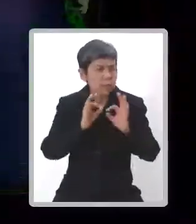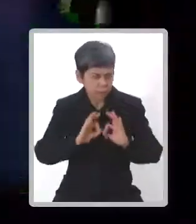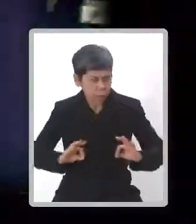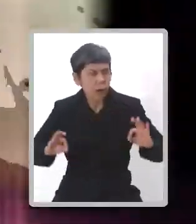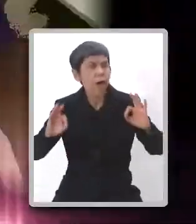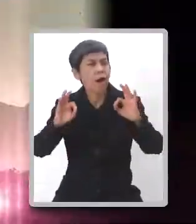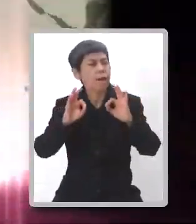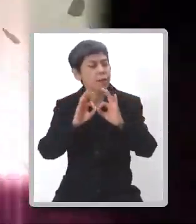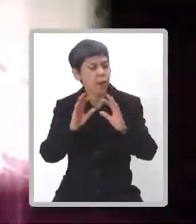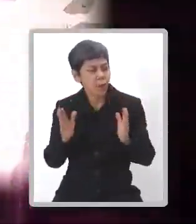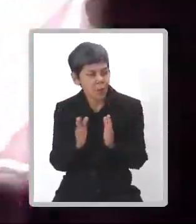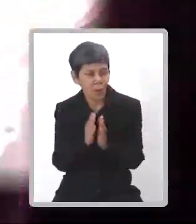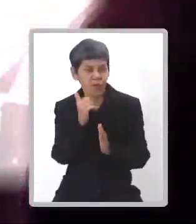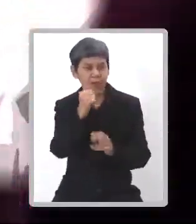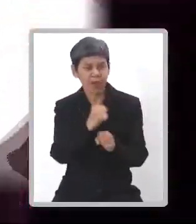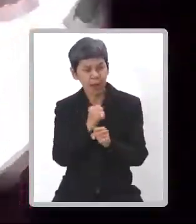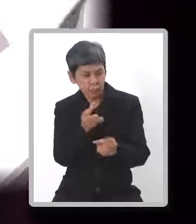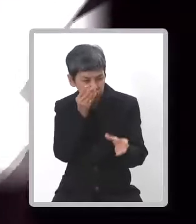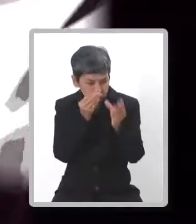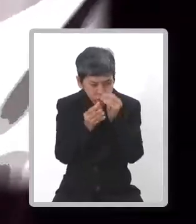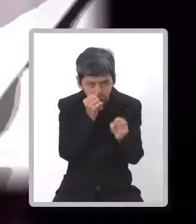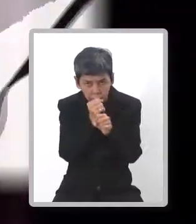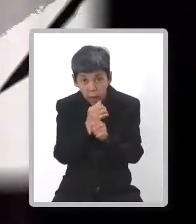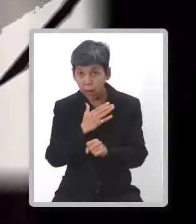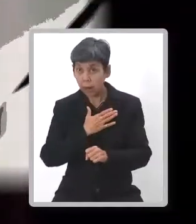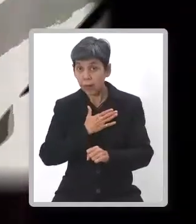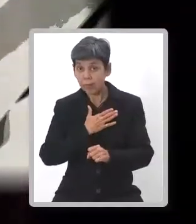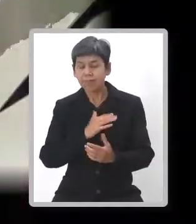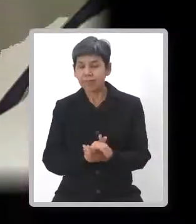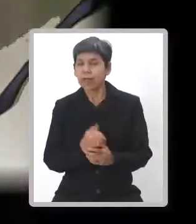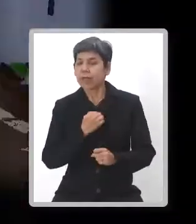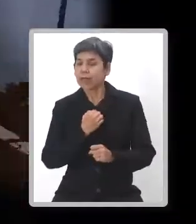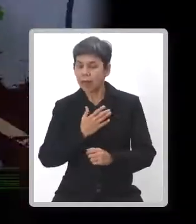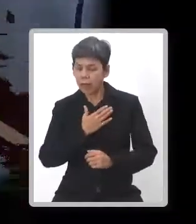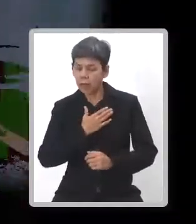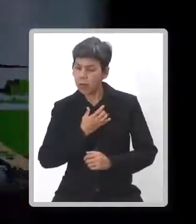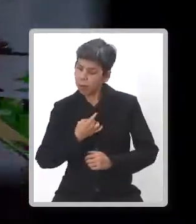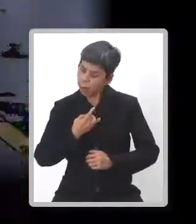งแก่และกันมันถึงอยู่ได้อย่างยั่งยืนฉะนั้นเราก็ต้องเรียนรู้จากเขาและเราสามารถที่จะ